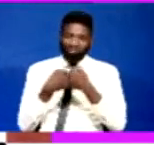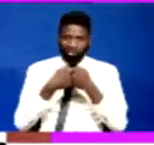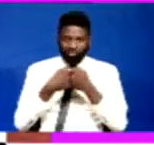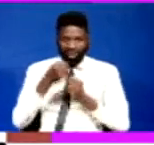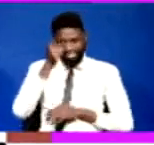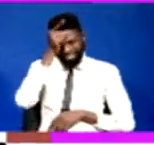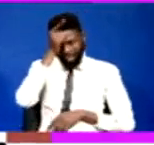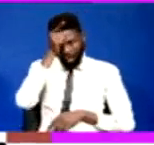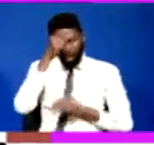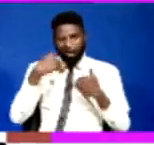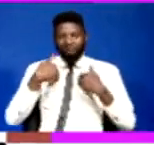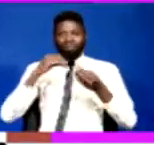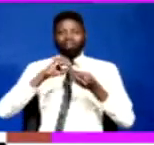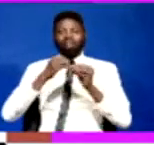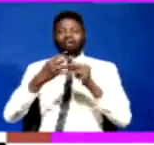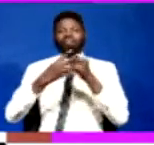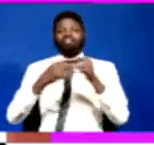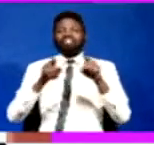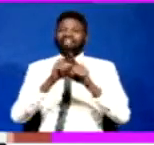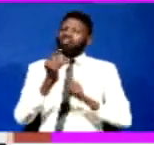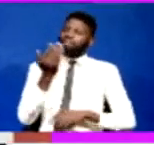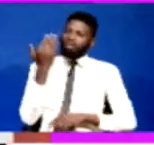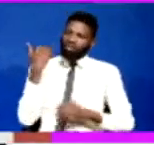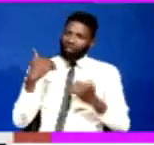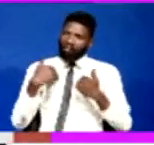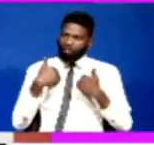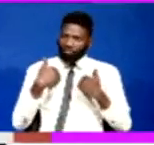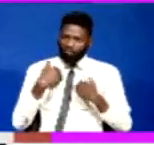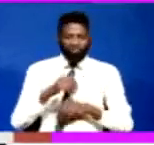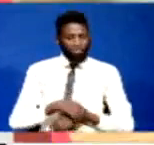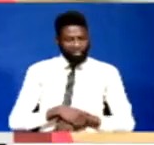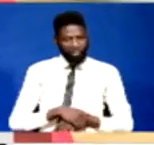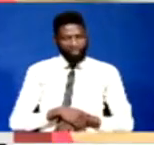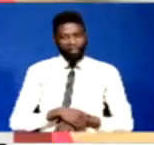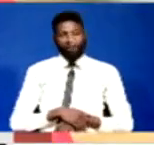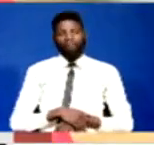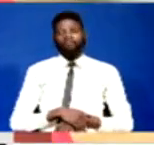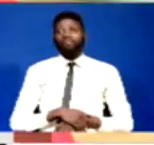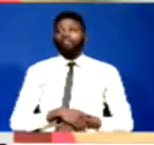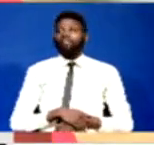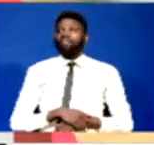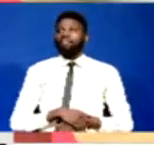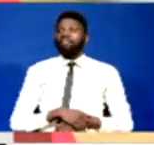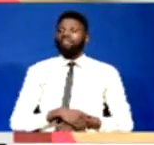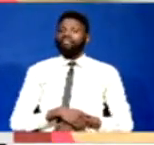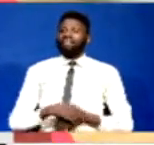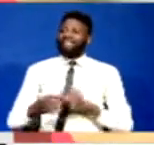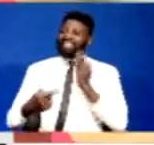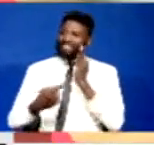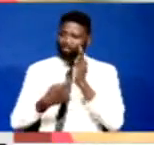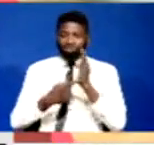a number nine that we had before, you know, the last, you know, one is obviously Miroslav Klose. Jopo kazi la